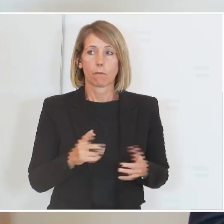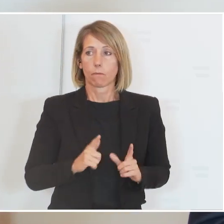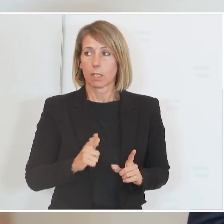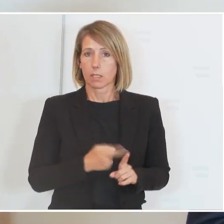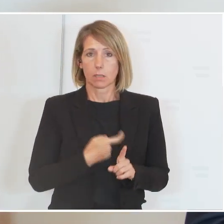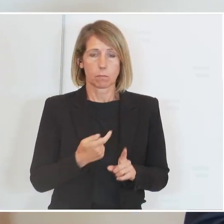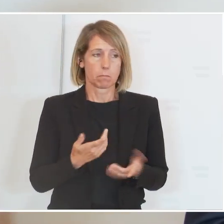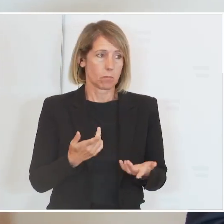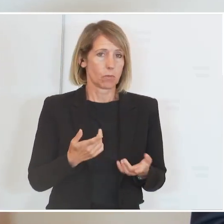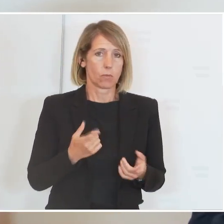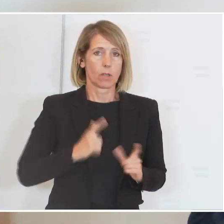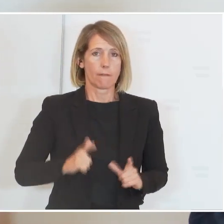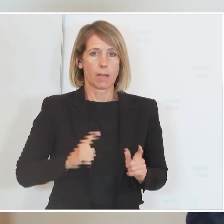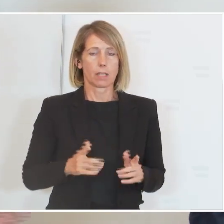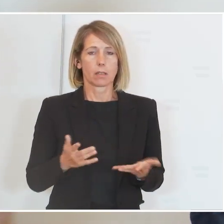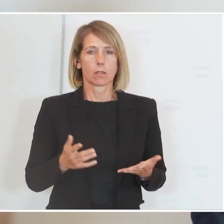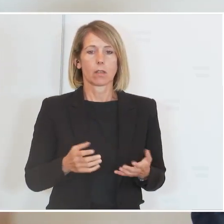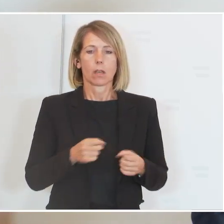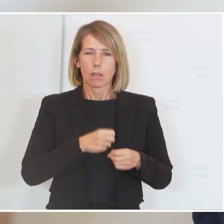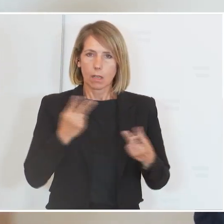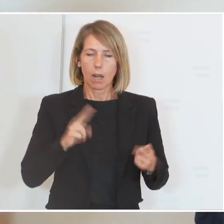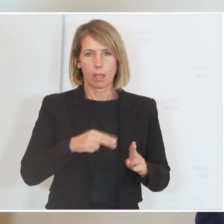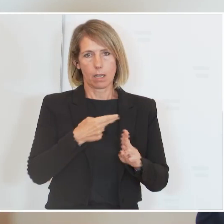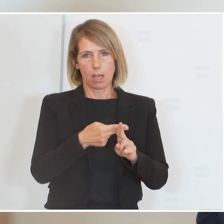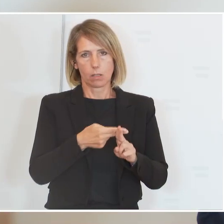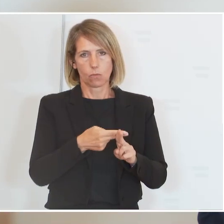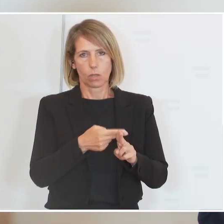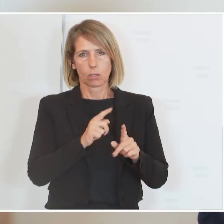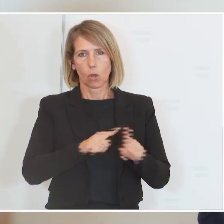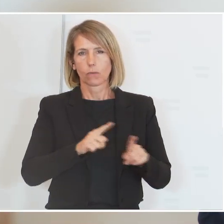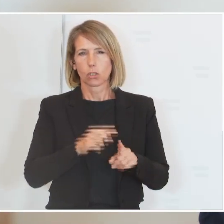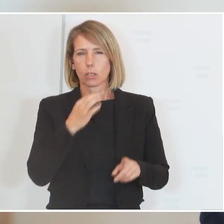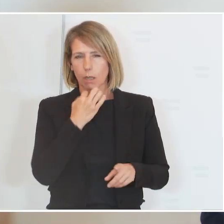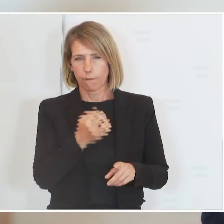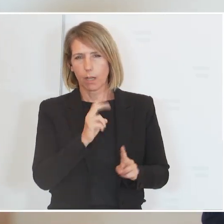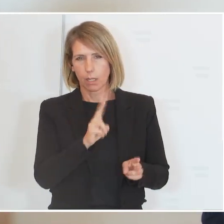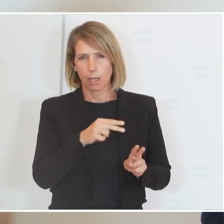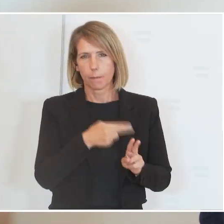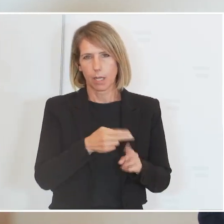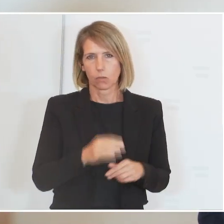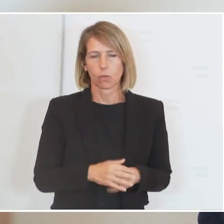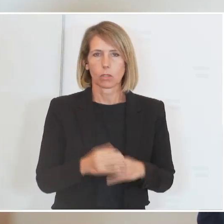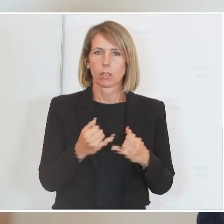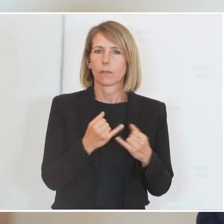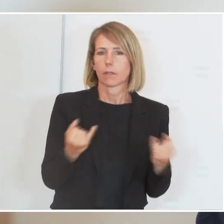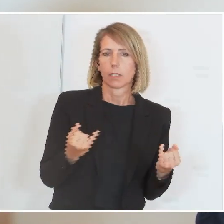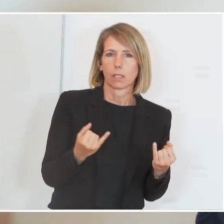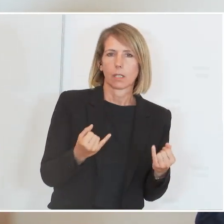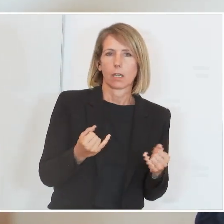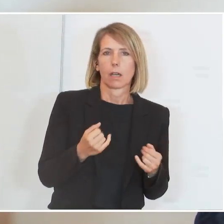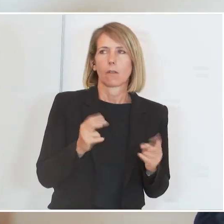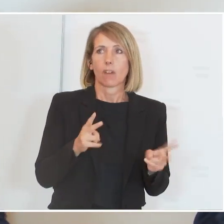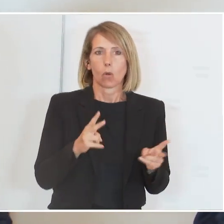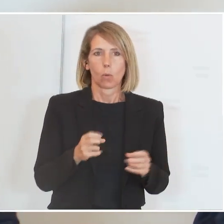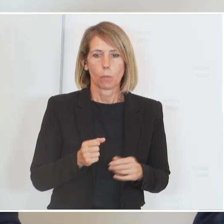Was erwarten wir uns davon? Wir erwarten uns klare Antworten zu unterschiedlichen Fragestellungen, beispielsweise wie es innerhalb oder warum es innerhalb von wenigen